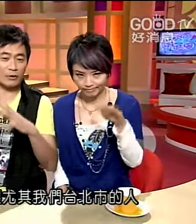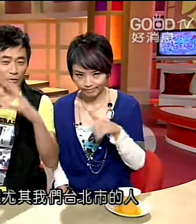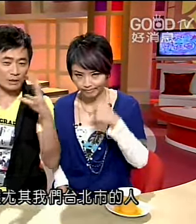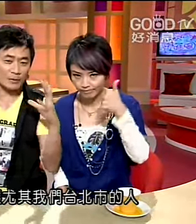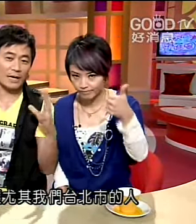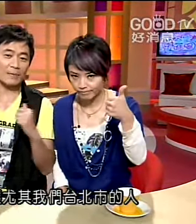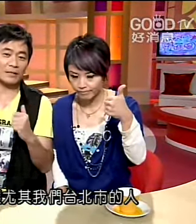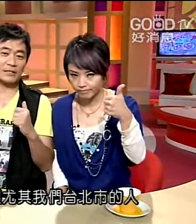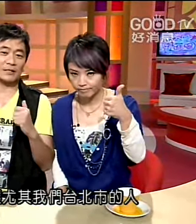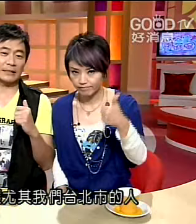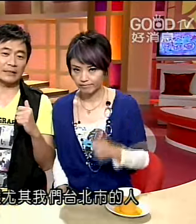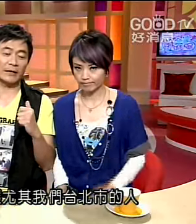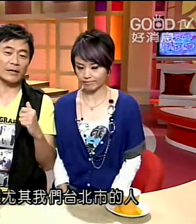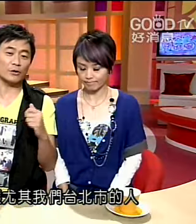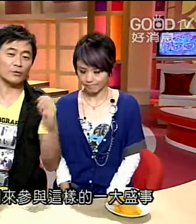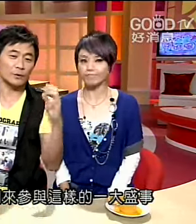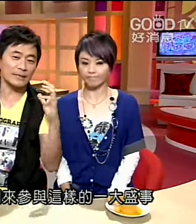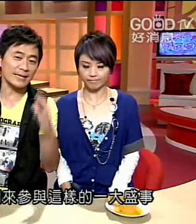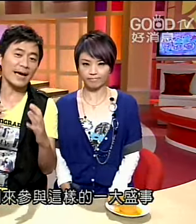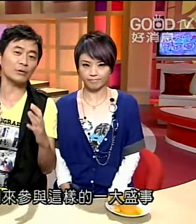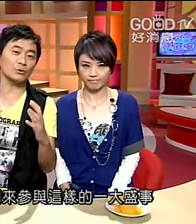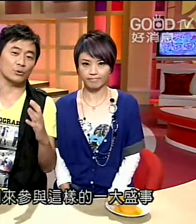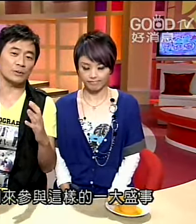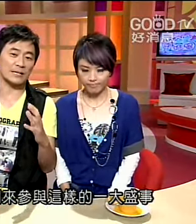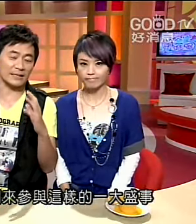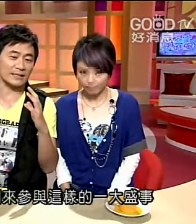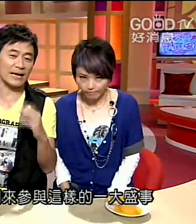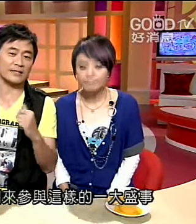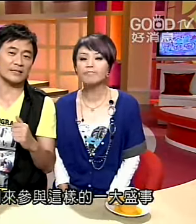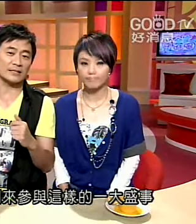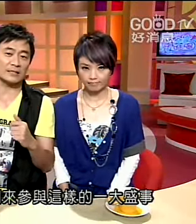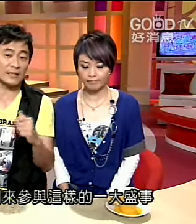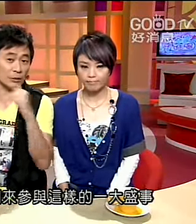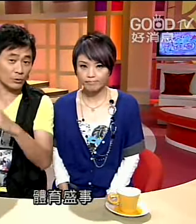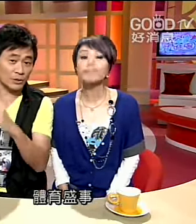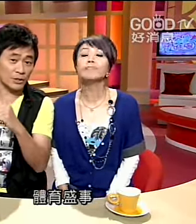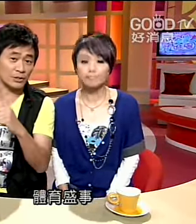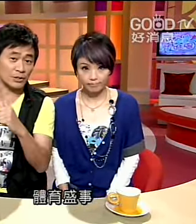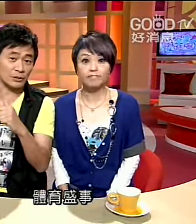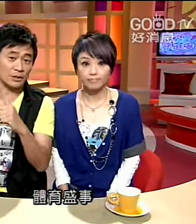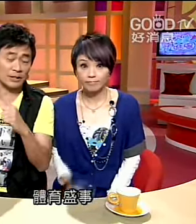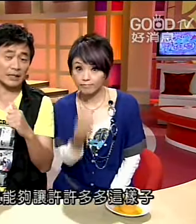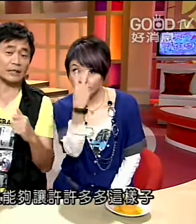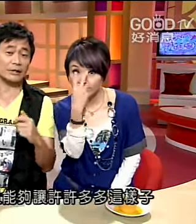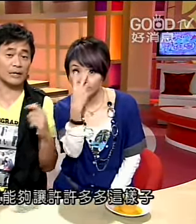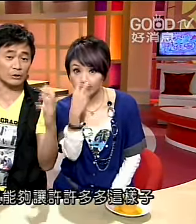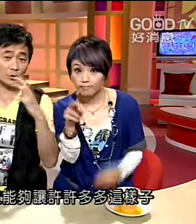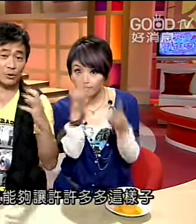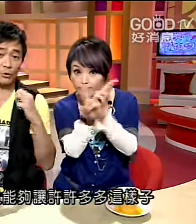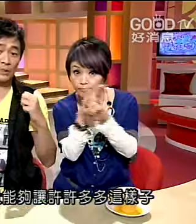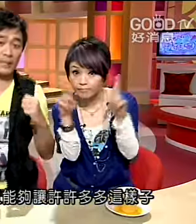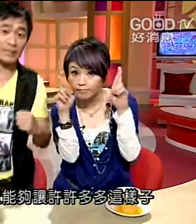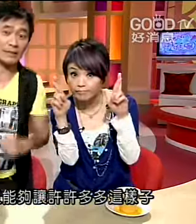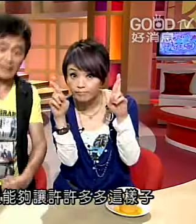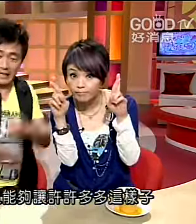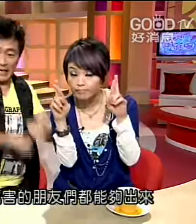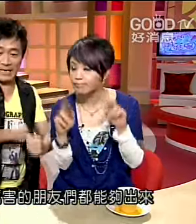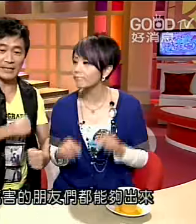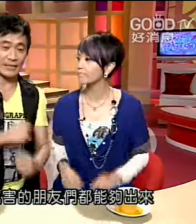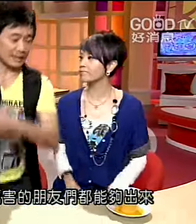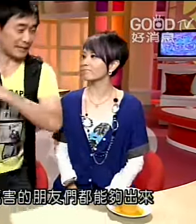啊，让尤其我们台北市的人呢、啊。共同来参与这样的一大盛事，体育盛事，而且能够让许多这